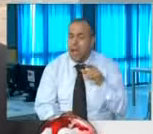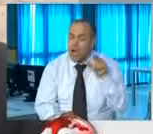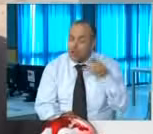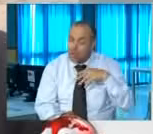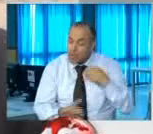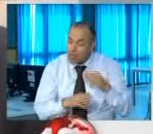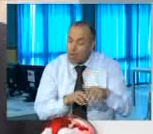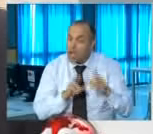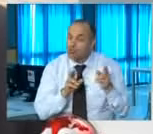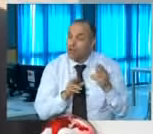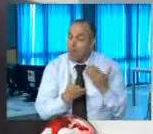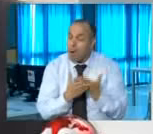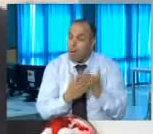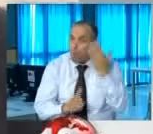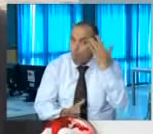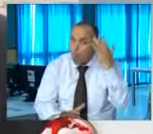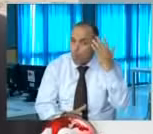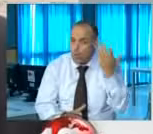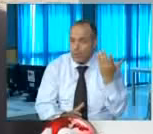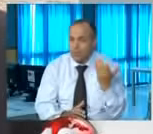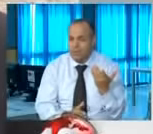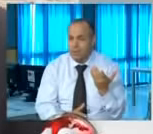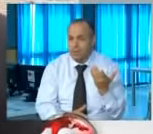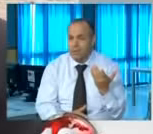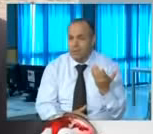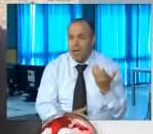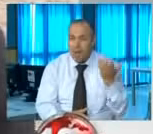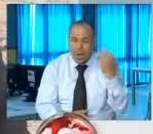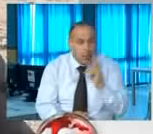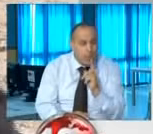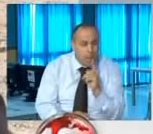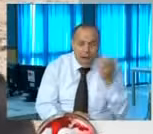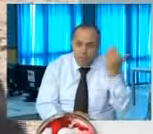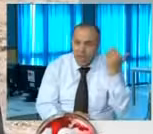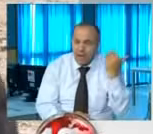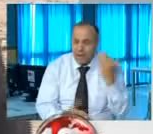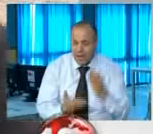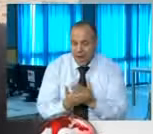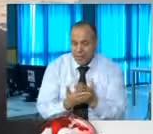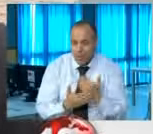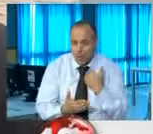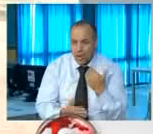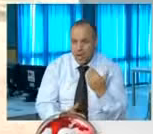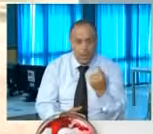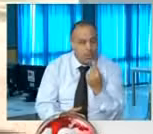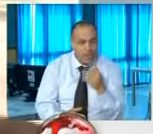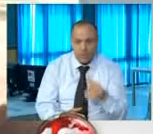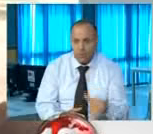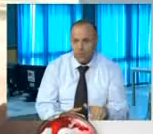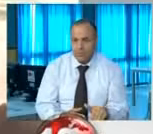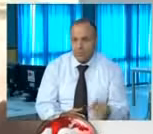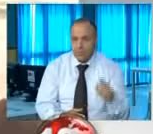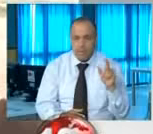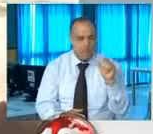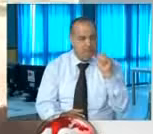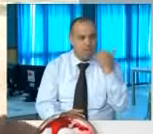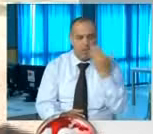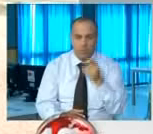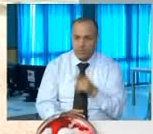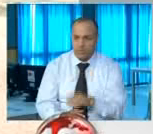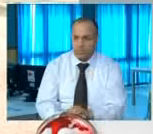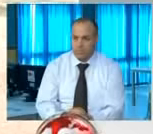معناها تخرجوا على الجازة، وما زلت كأستاذ محضر في دروسي لتلامذتي على جازة. التو نشربوا منه هاون وماذا،